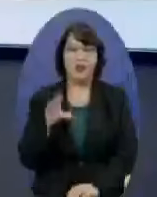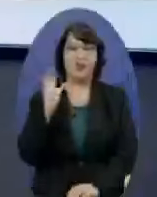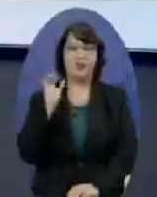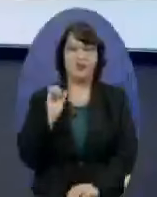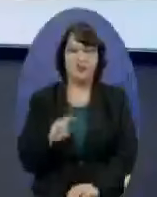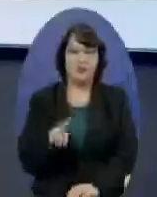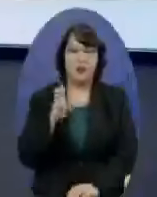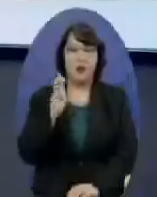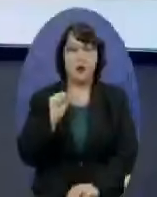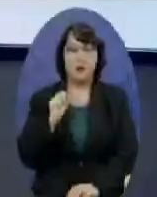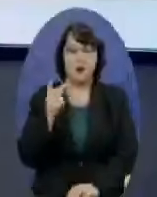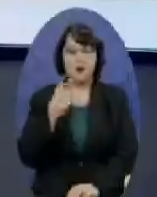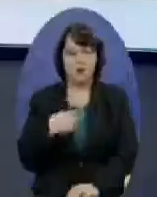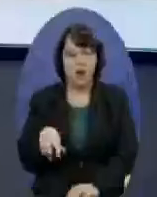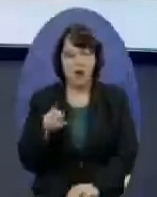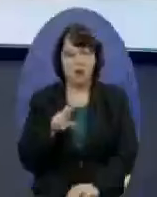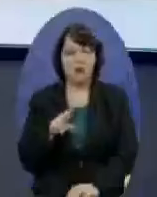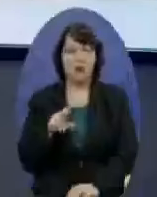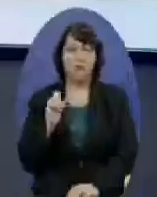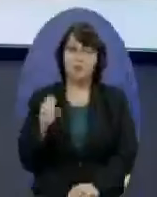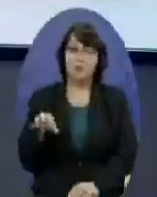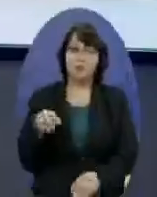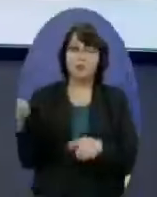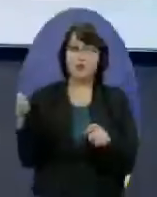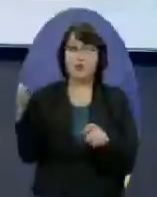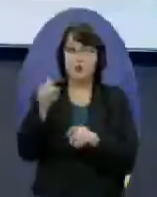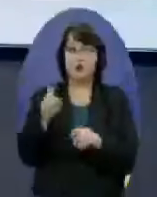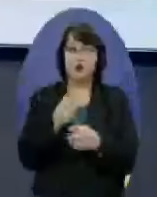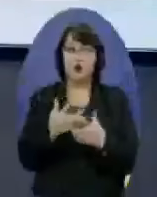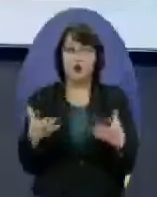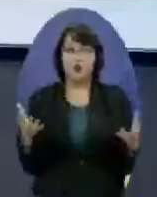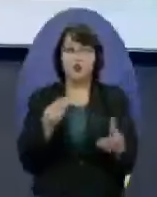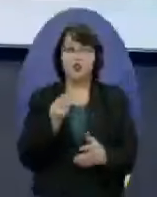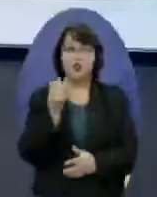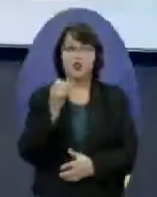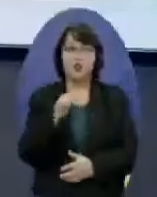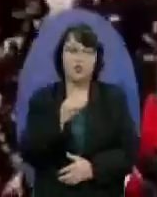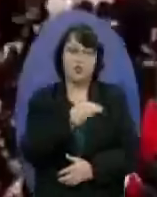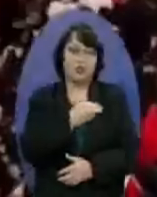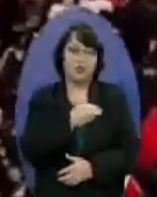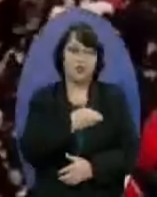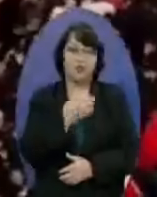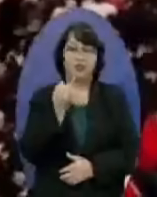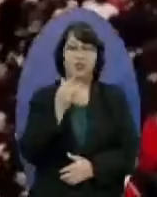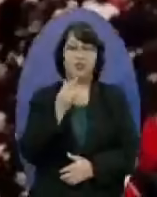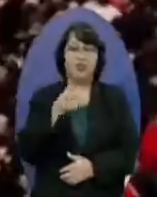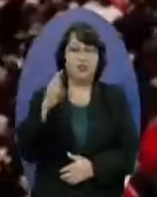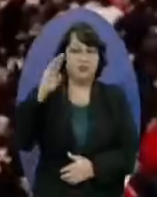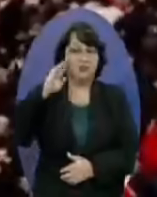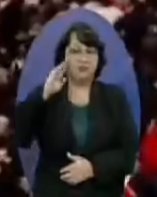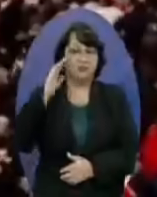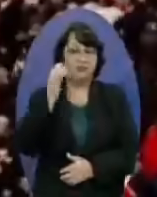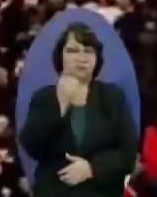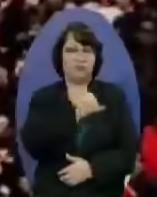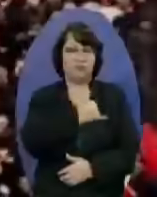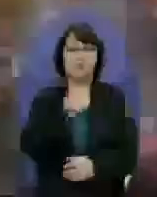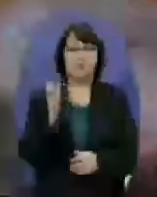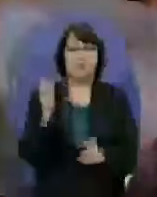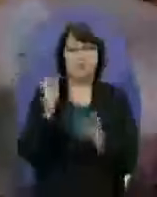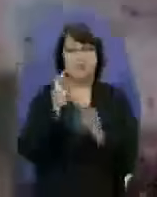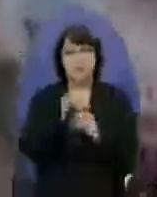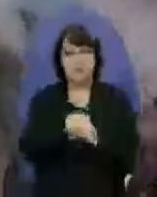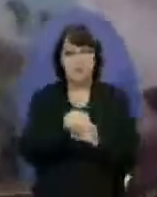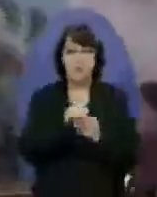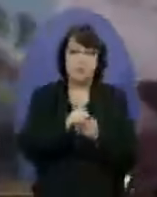Энаджав зэрэг хотуудаас бас олон арван шийтүүд очиж Ираны генералтай салахас гүйцэтгэж байна. За харин өчигдөр Ираны нийслэл